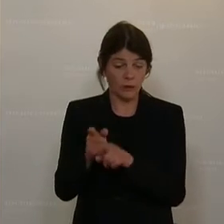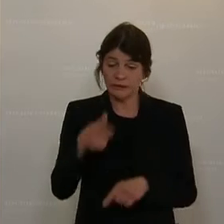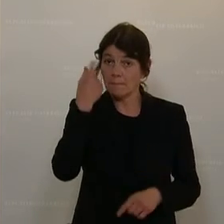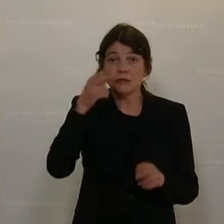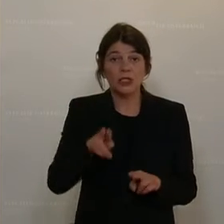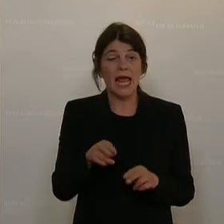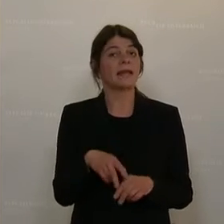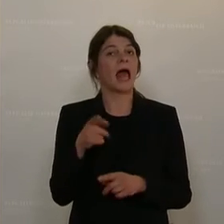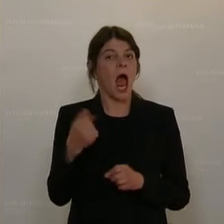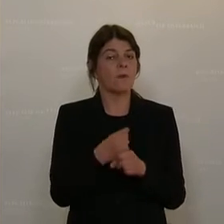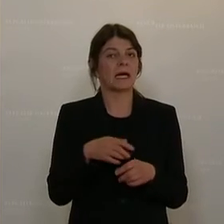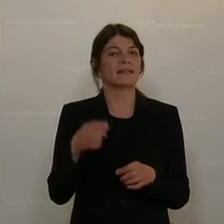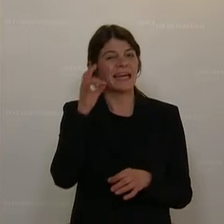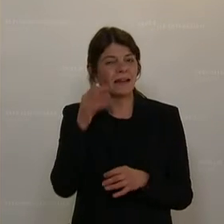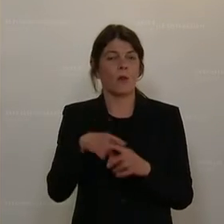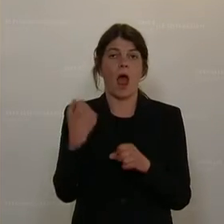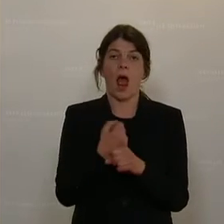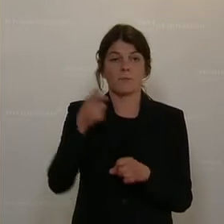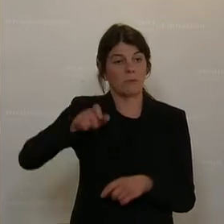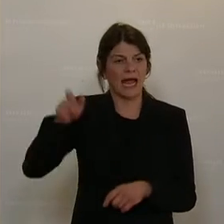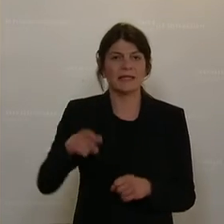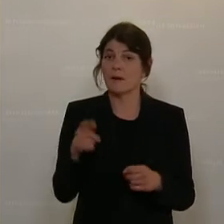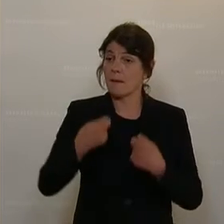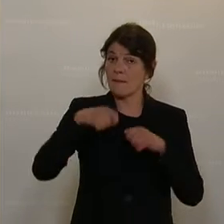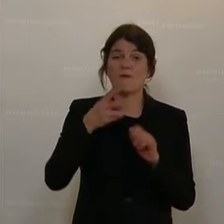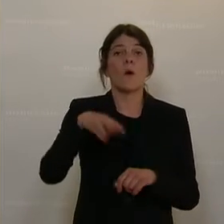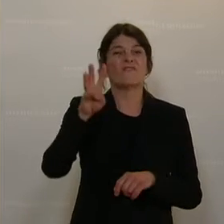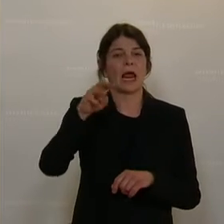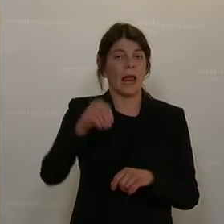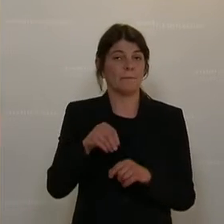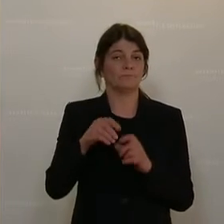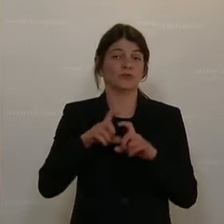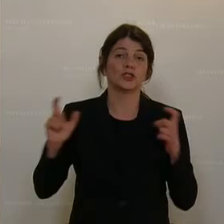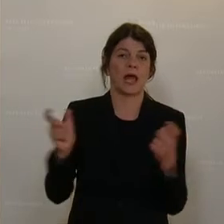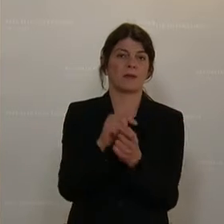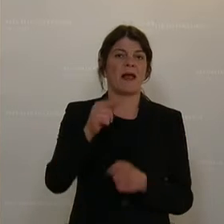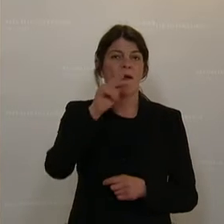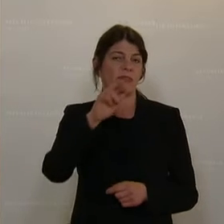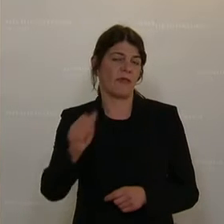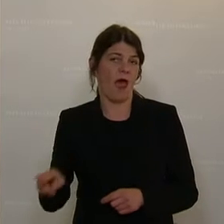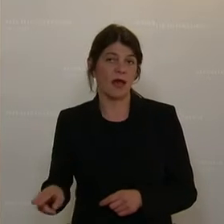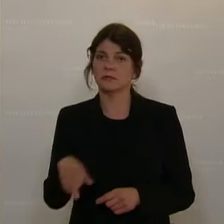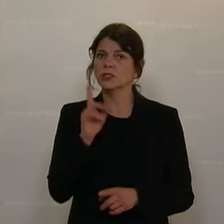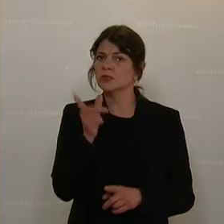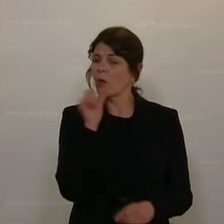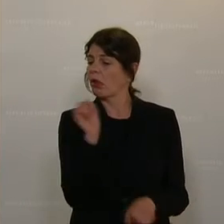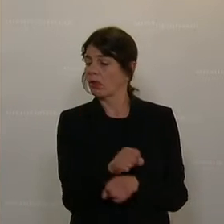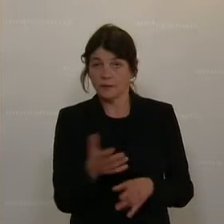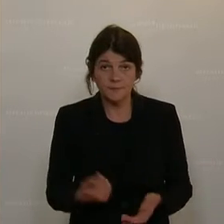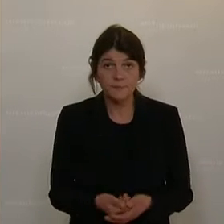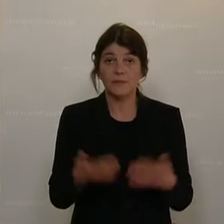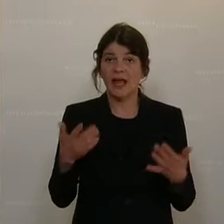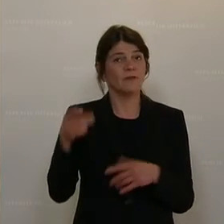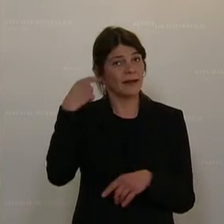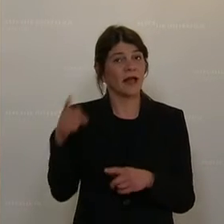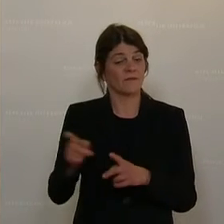die Menschenrechte der Arbeiterinnen und Arbeiter beim Bau der WM-Stadien in Katar nicht mit Füßen getreten werden. Sie erinnern sich, seit der